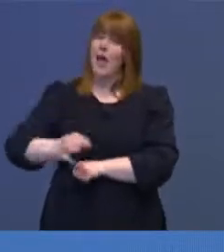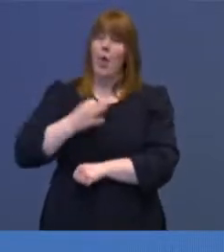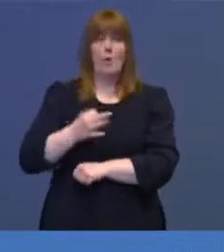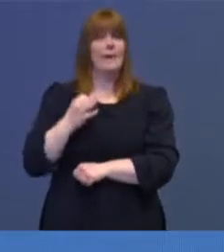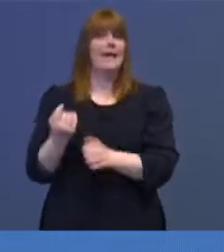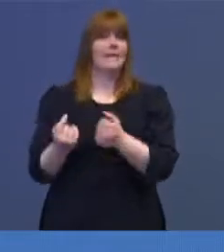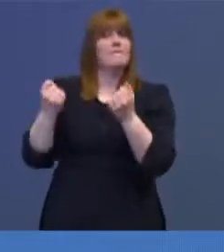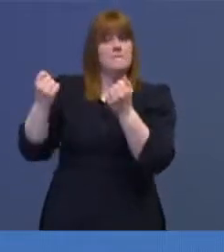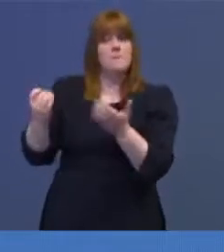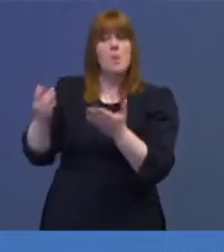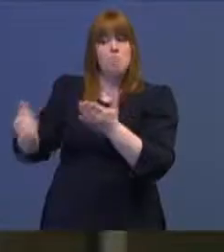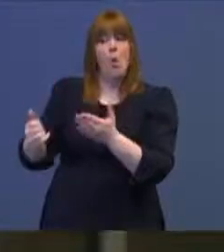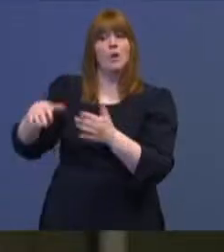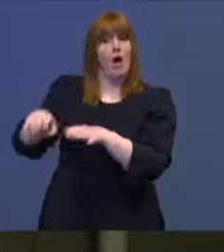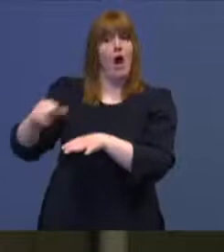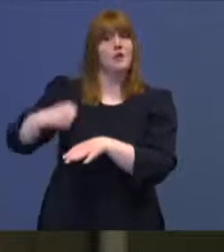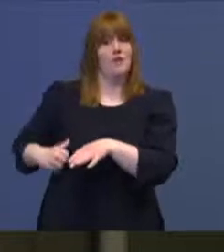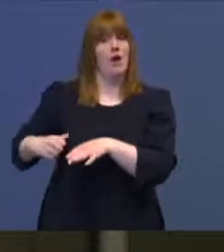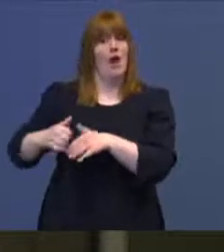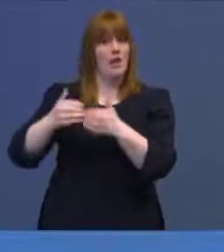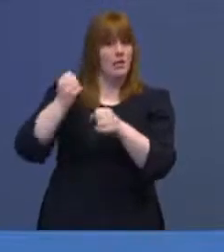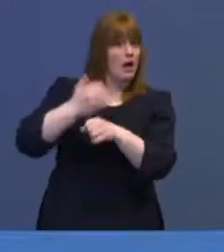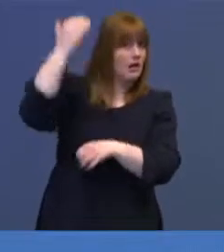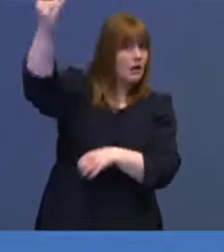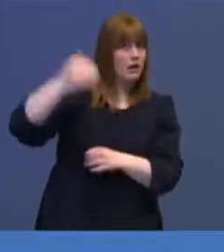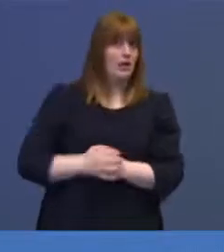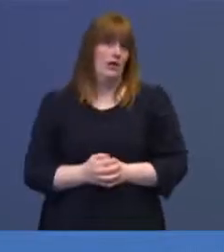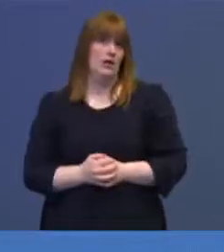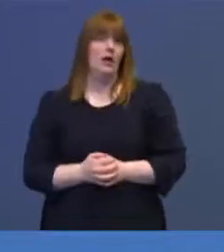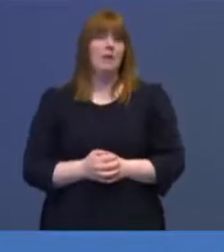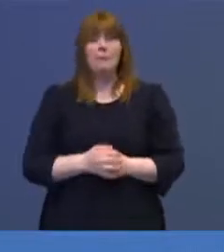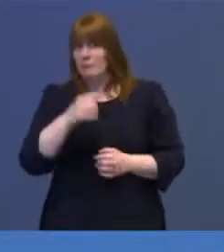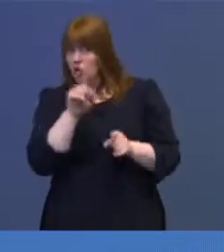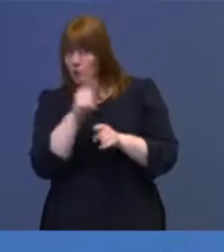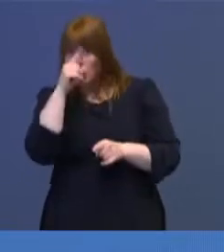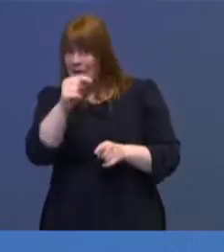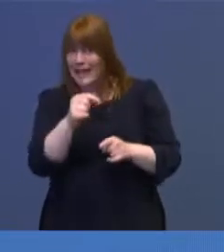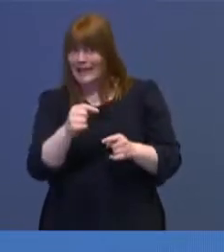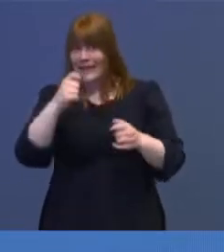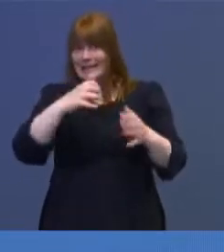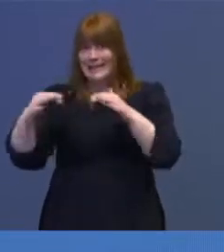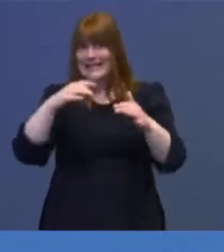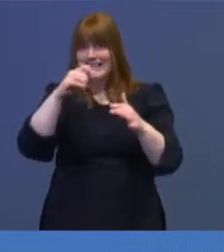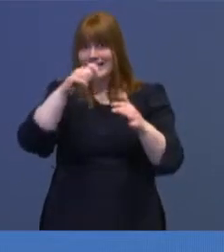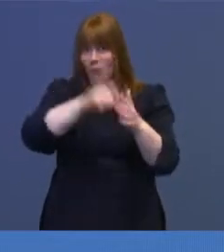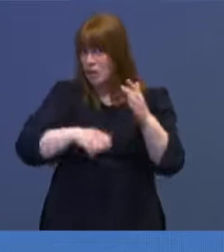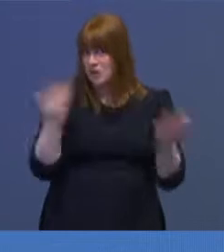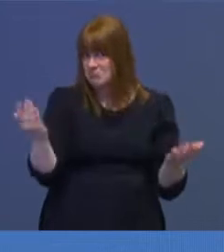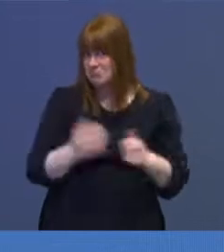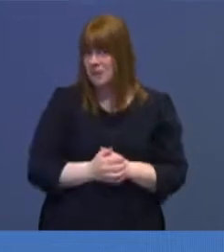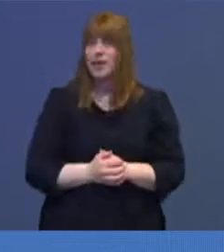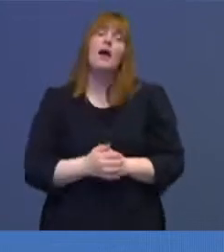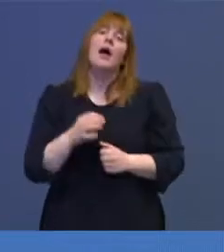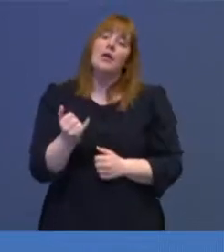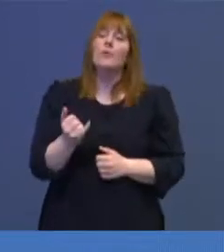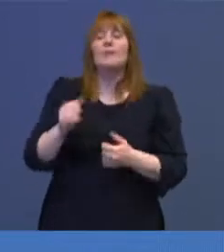stilt i ansvar for det. Men Putin ikke en krigsforbryter? Så det litt på utgangspunktet at det en til politiske ledere så kommer jo den type